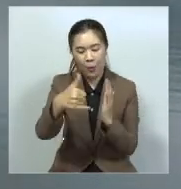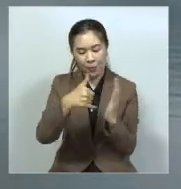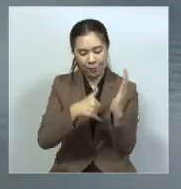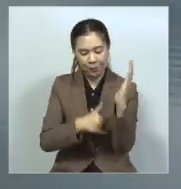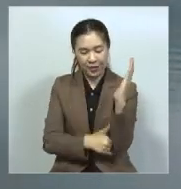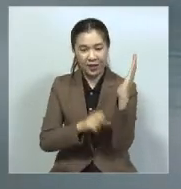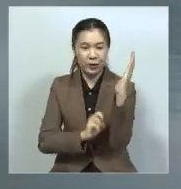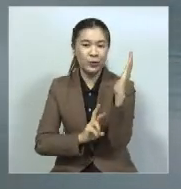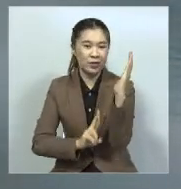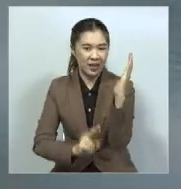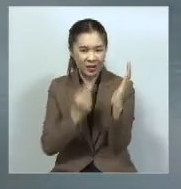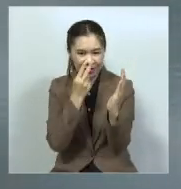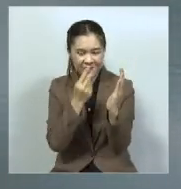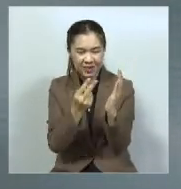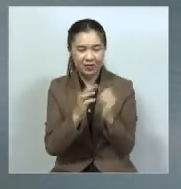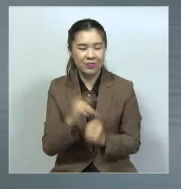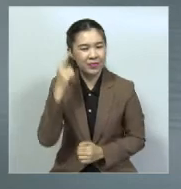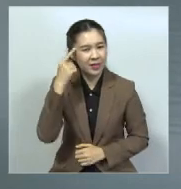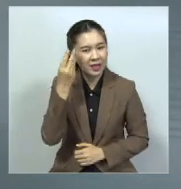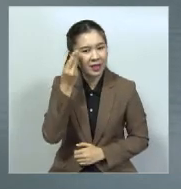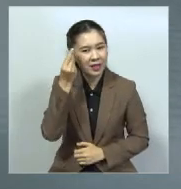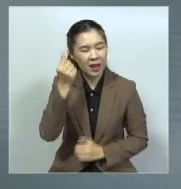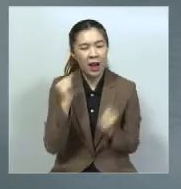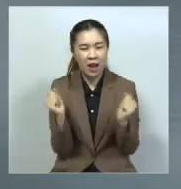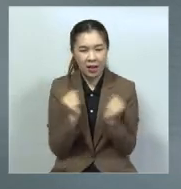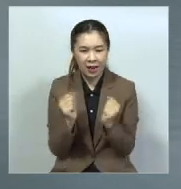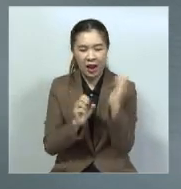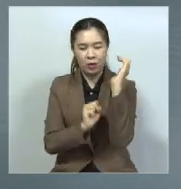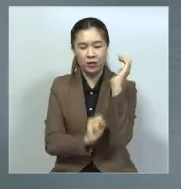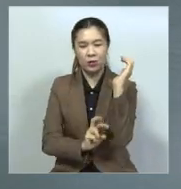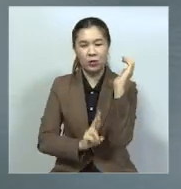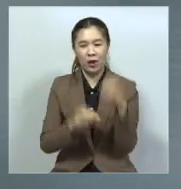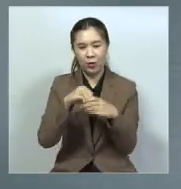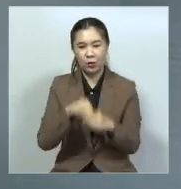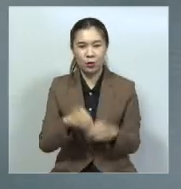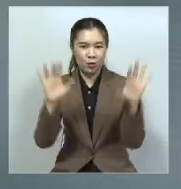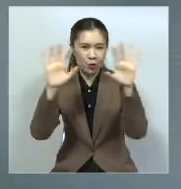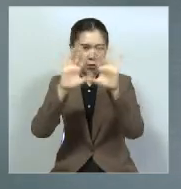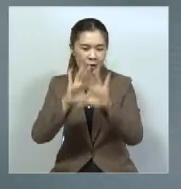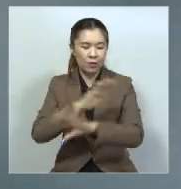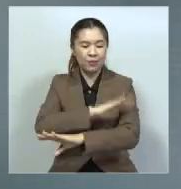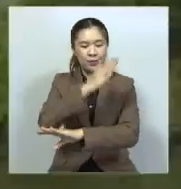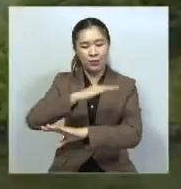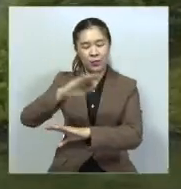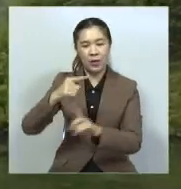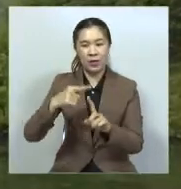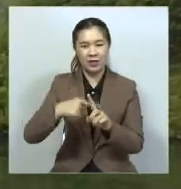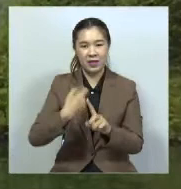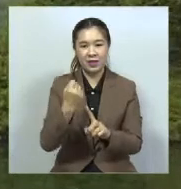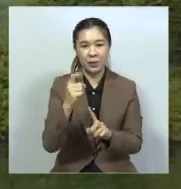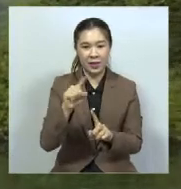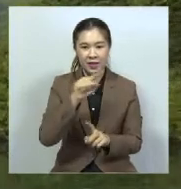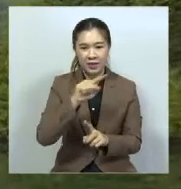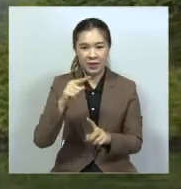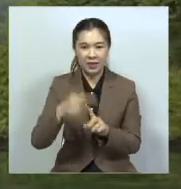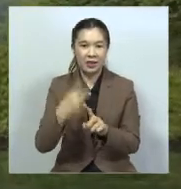ทยานแห่งชาติเขาศกดูสักครั้งด้วยแนวคิดหนาวนี้ที่สุราษฎร์แลหมอกหยอกภูผาในช่วงเดือนพฤศจิกายน